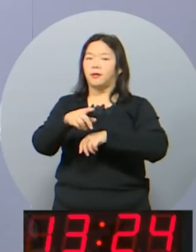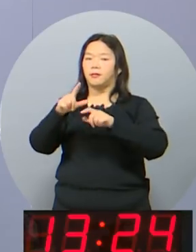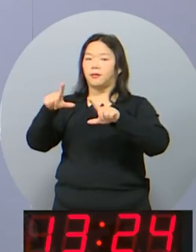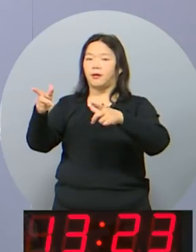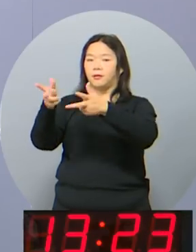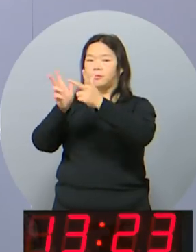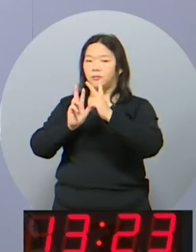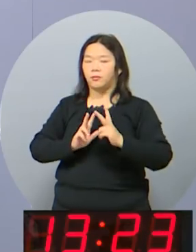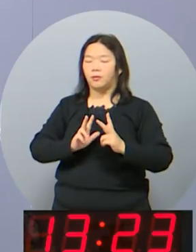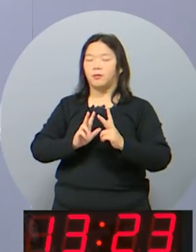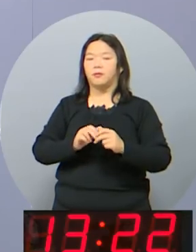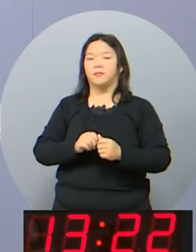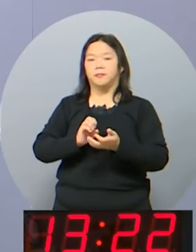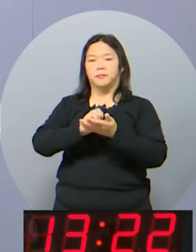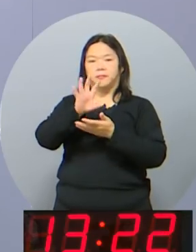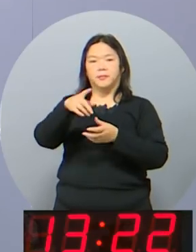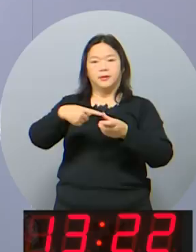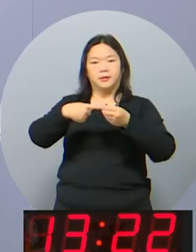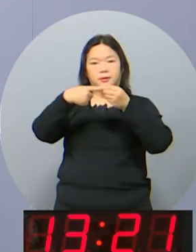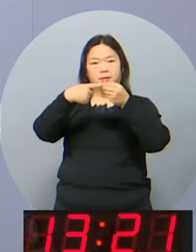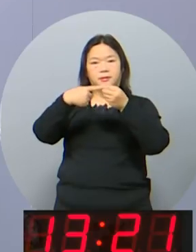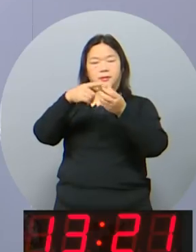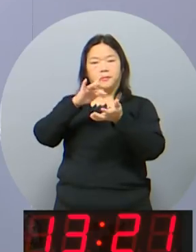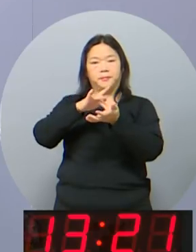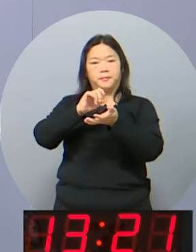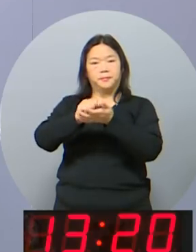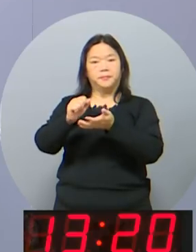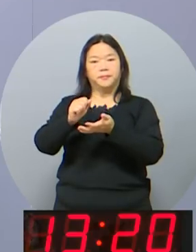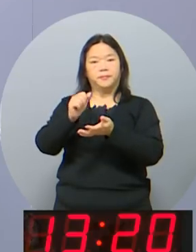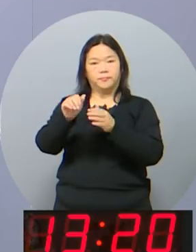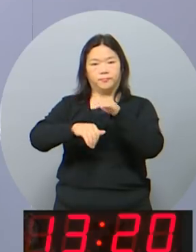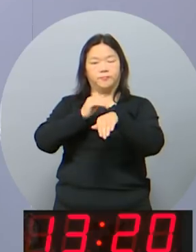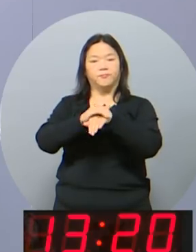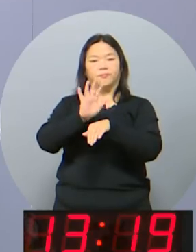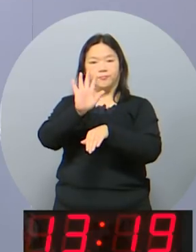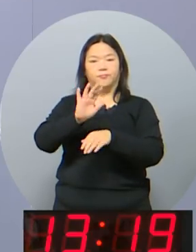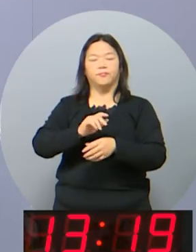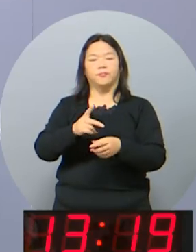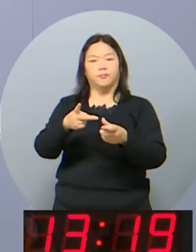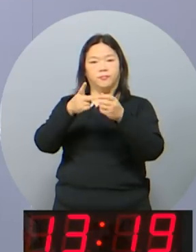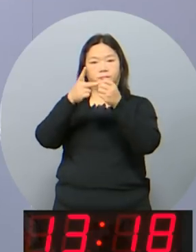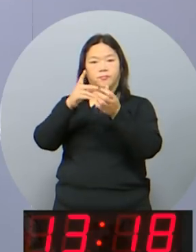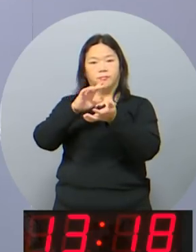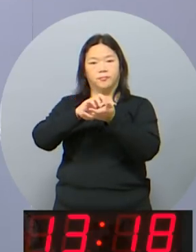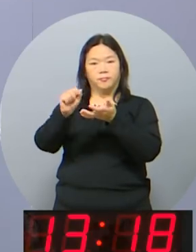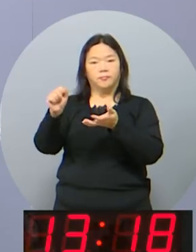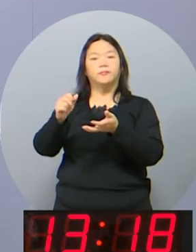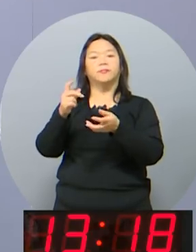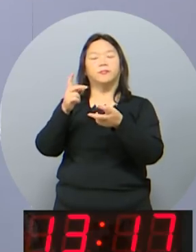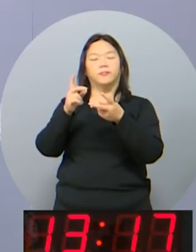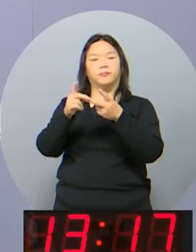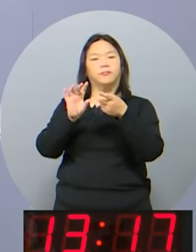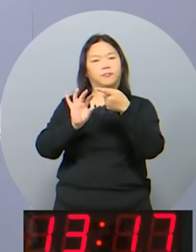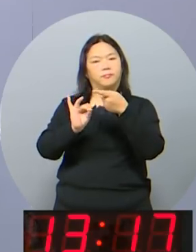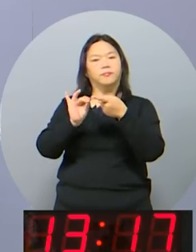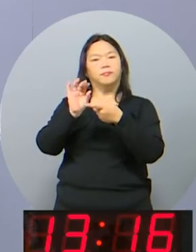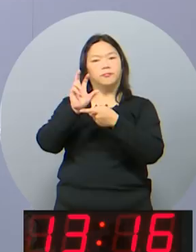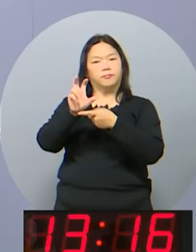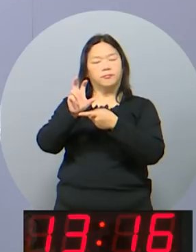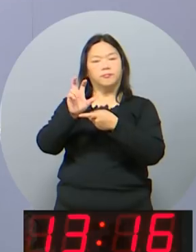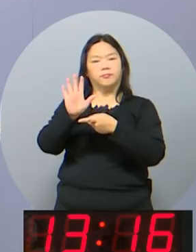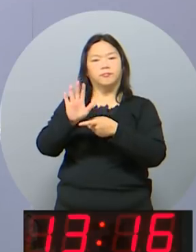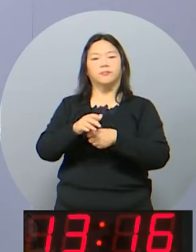报告，淡江大桥的第一标已经完成了，第二标已经完成了